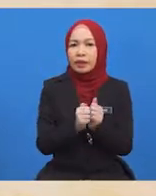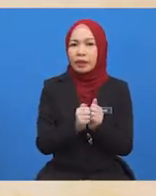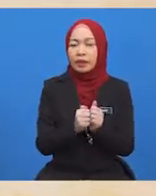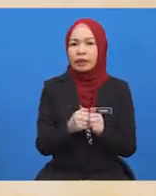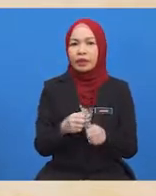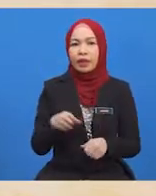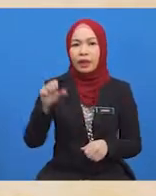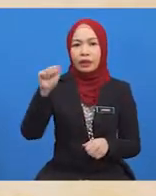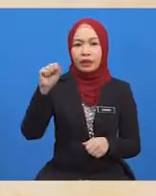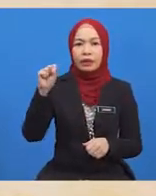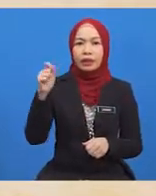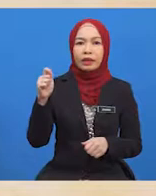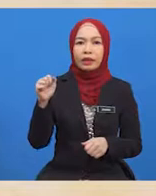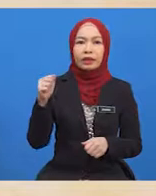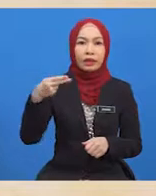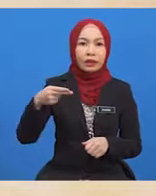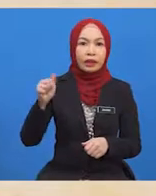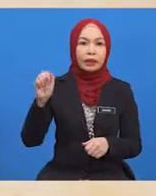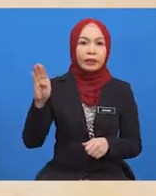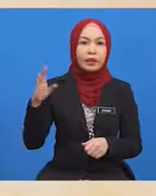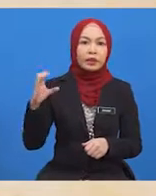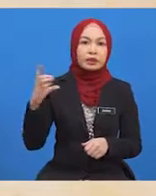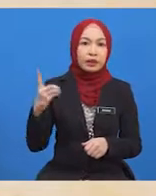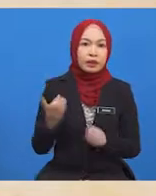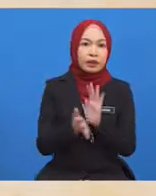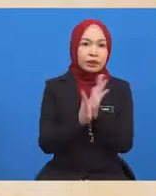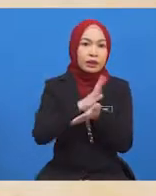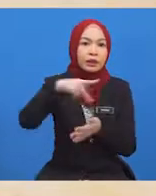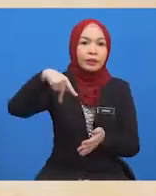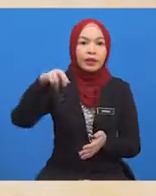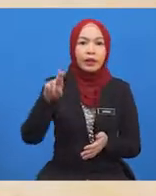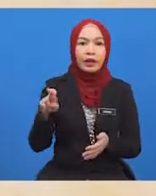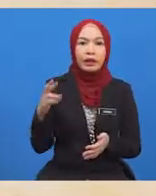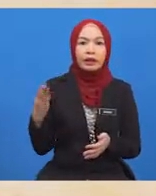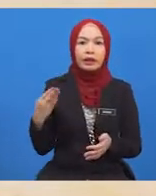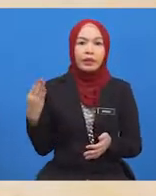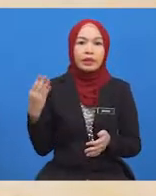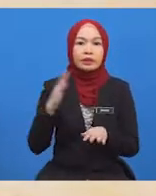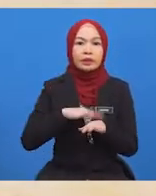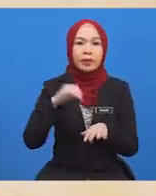Maka PR ialah garis normal kepada satah ABCD.